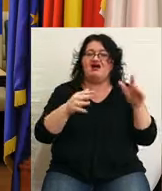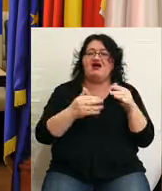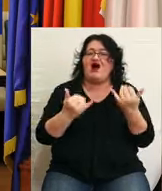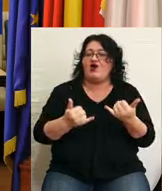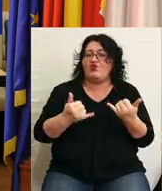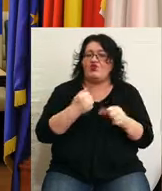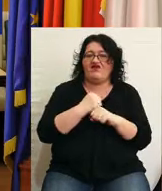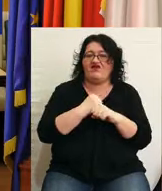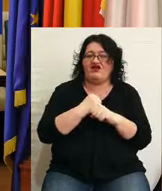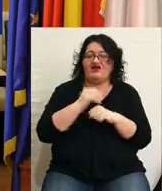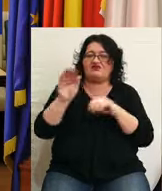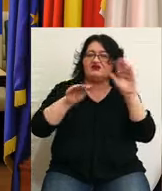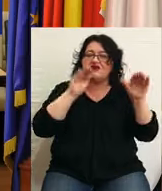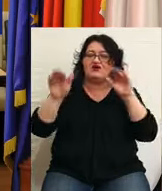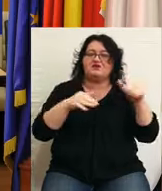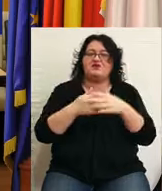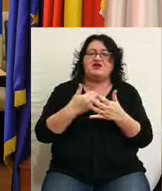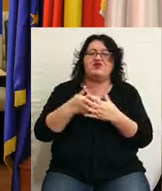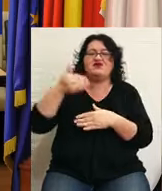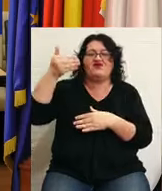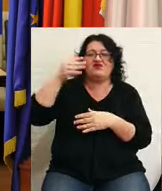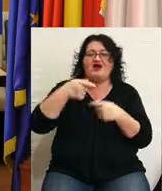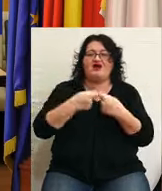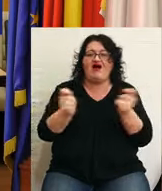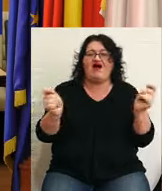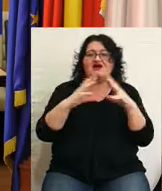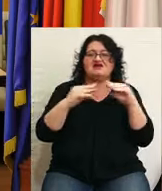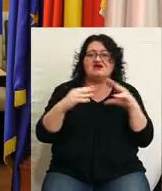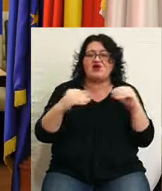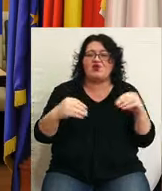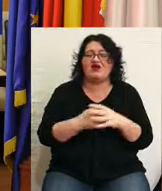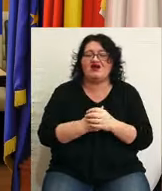fac un apel către furnizorii de gaz în România,